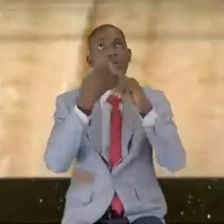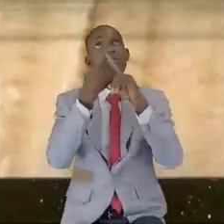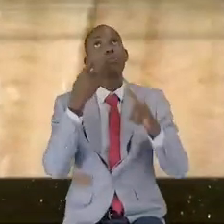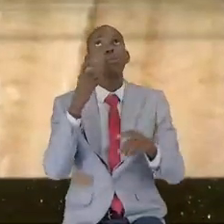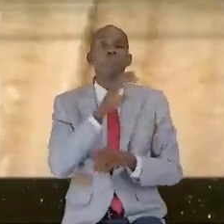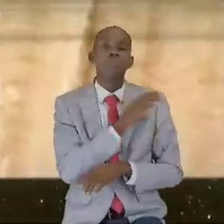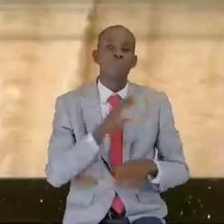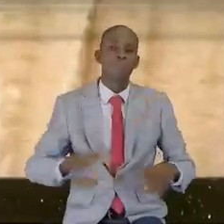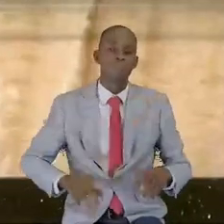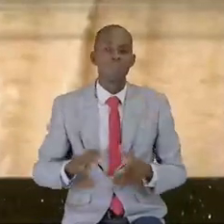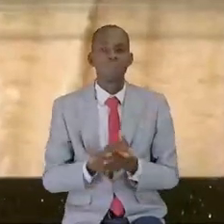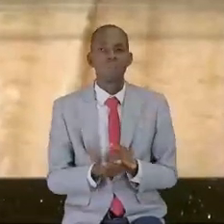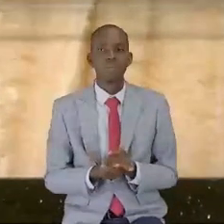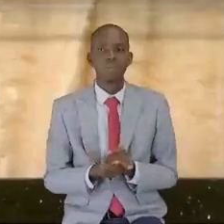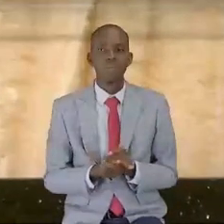de Christ.